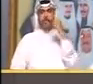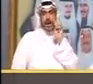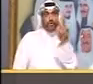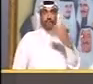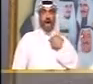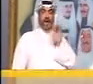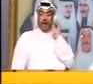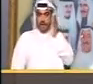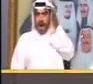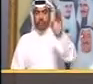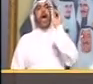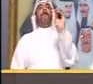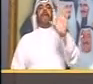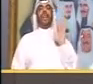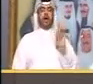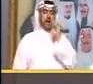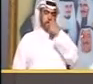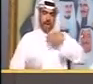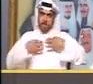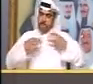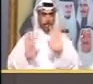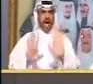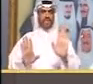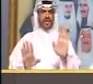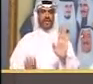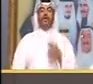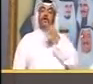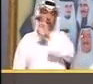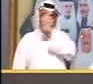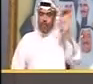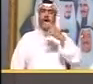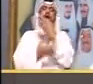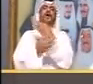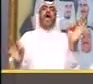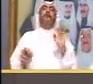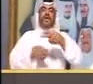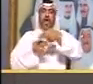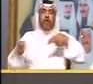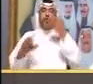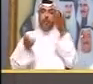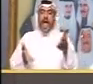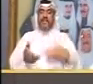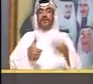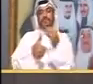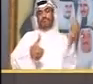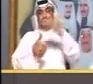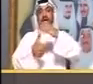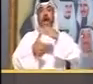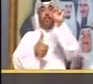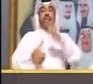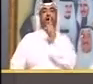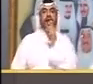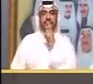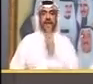عدد الجرائم التي تسجل ضد مجهول، عدد الجرائم التي تم الكشف عنها، كل هذه جعلت الكويت الحقيقة، بالإضافة إلى الكثافة